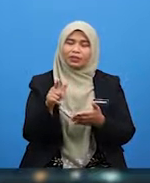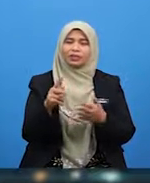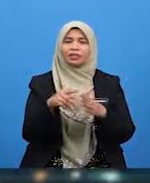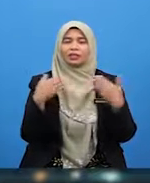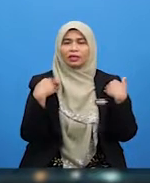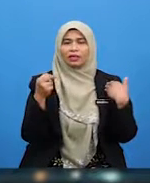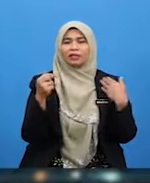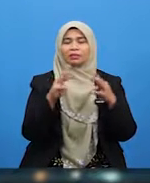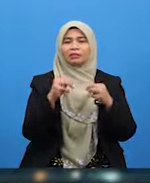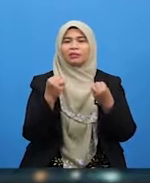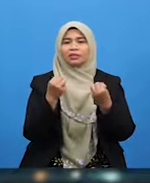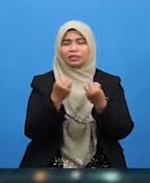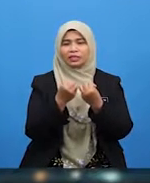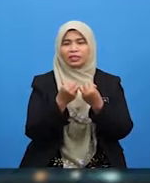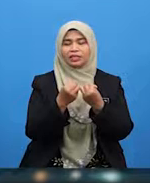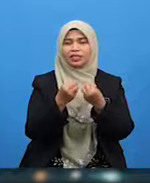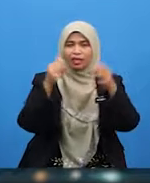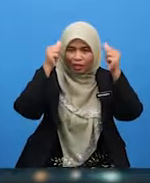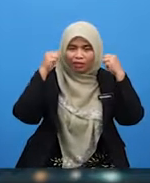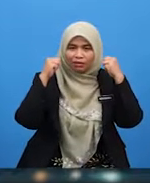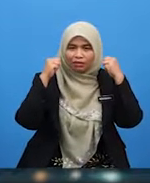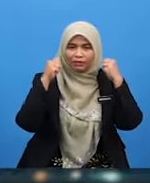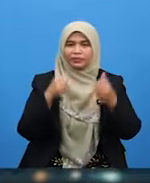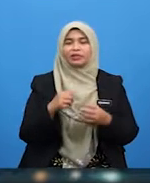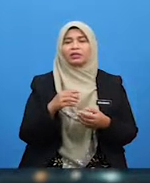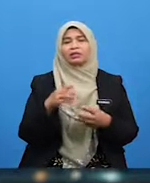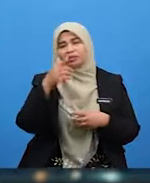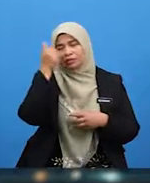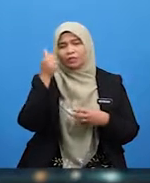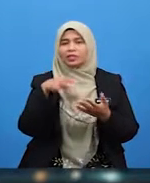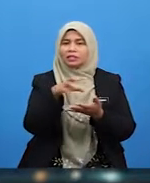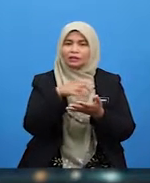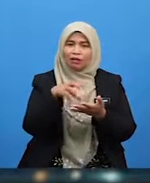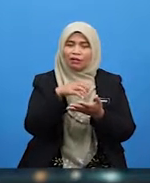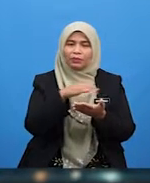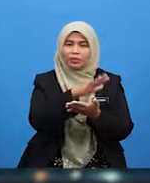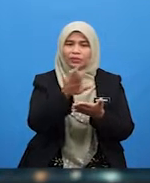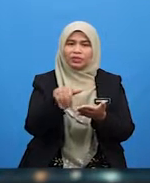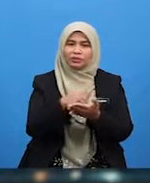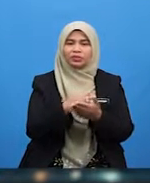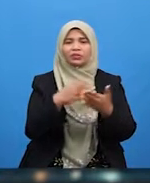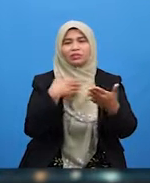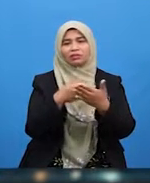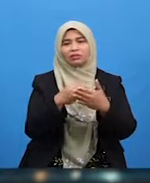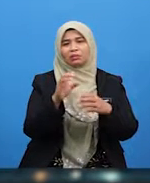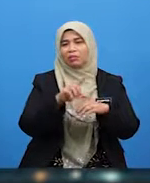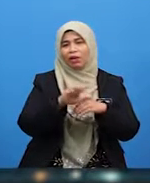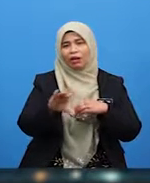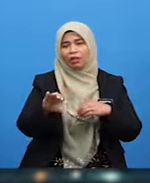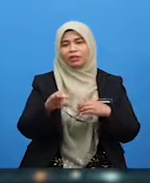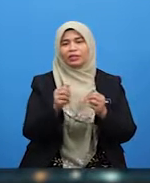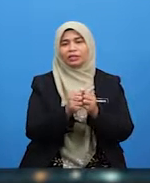Arab Jahiliyah di mana dicampur adukkan semua sehinggalah ia menjadi bercanggah dengan ajaran Islam